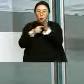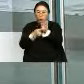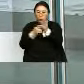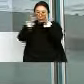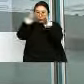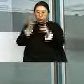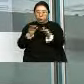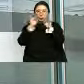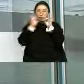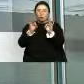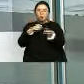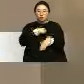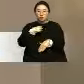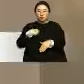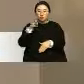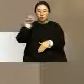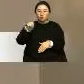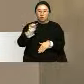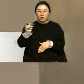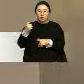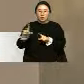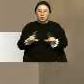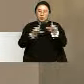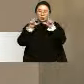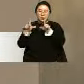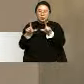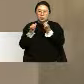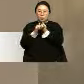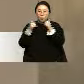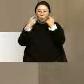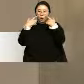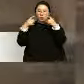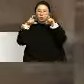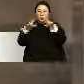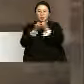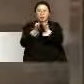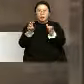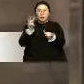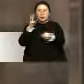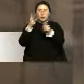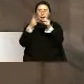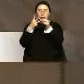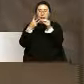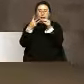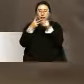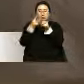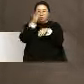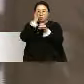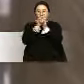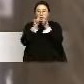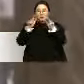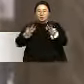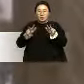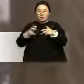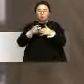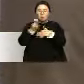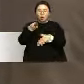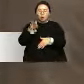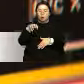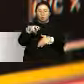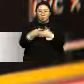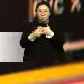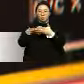현황에 따르면 중국 우한시에 거주하는 내국인으로 확진 판정을 받았던 3번 환자가 12일 현재